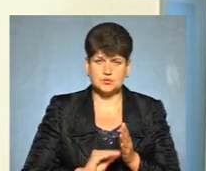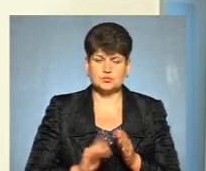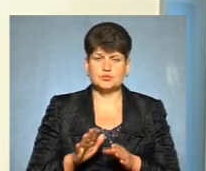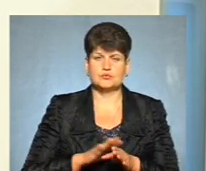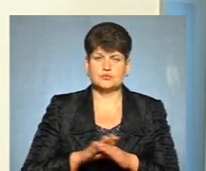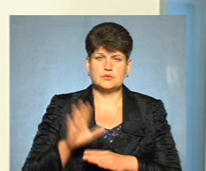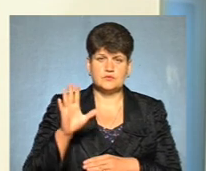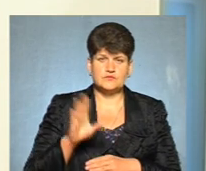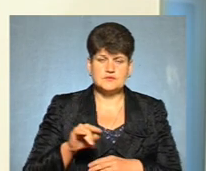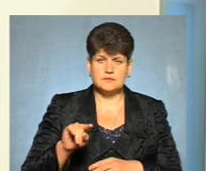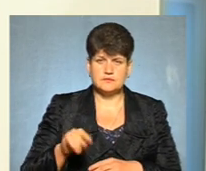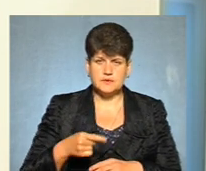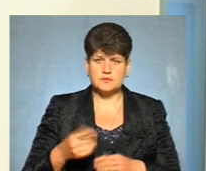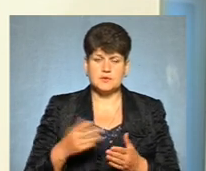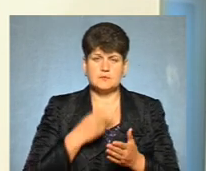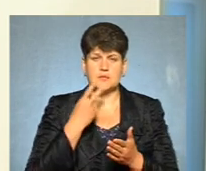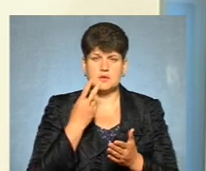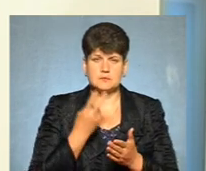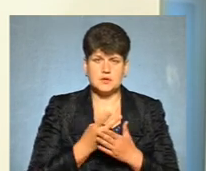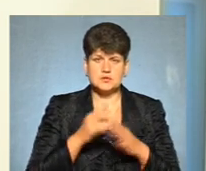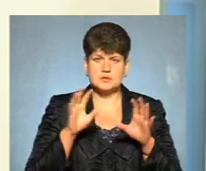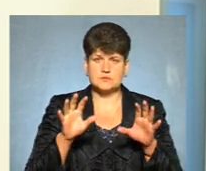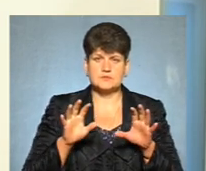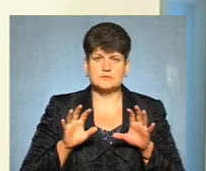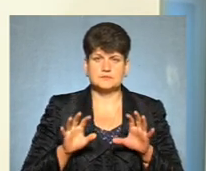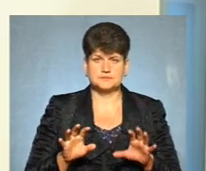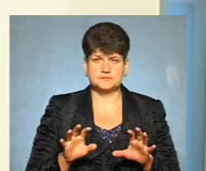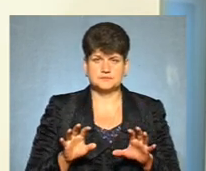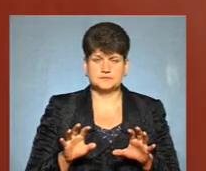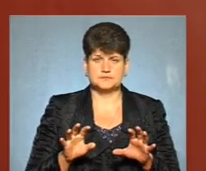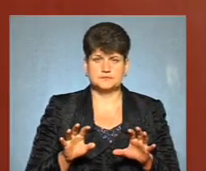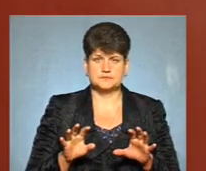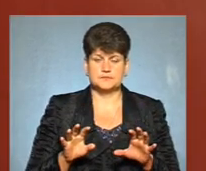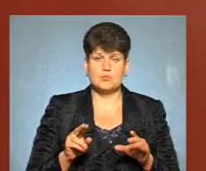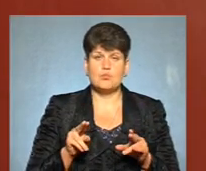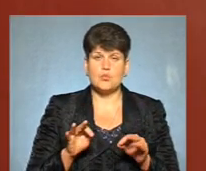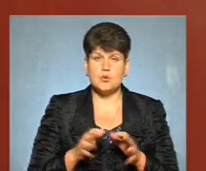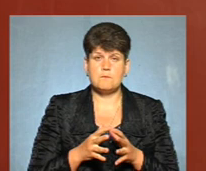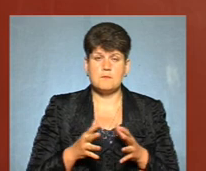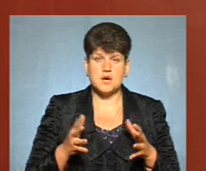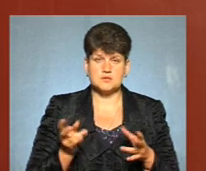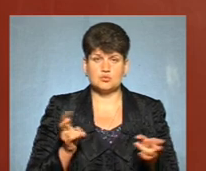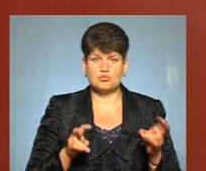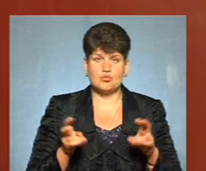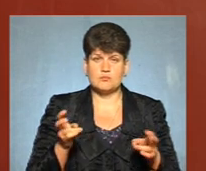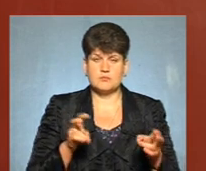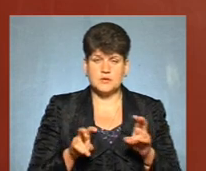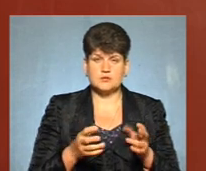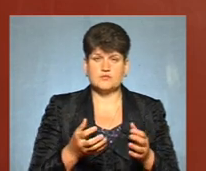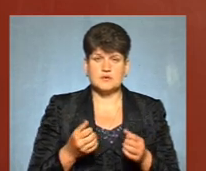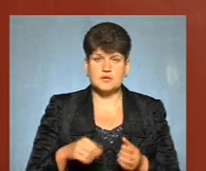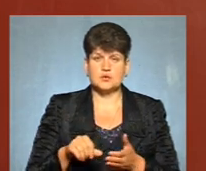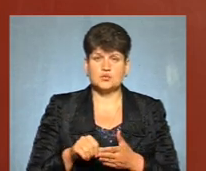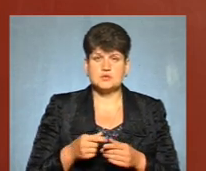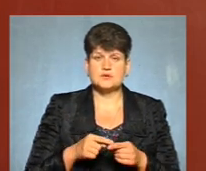всіх вимог, які передбачені законодавством, ну, по максимуму прийдуть взяти участь в